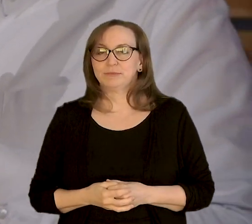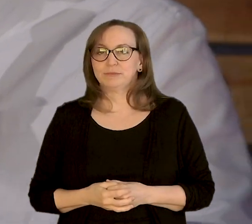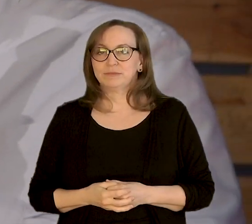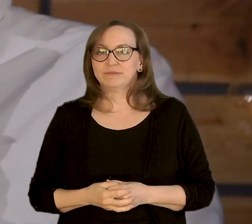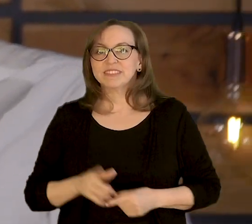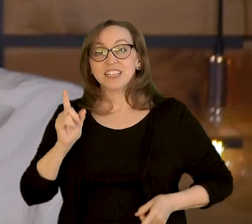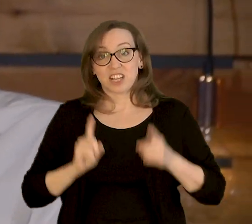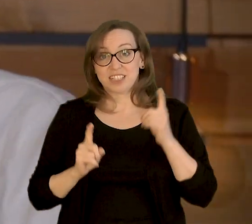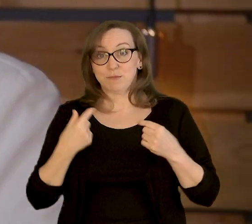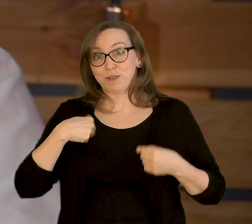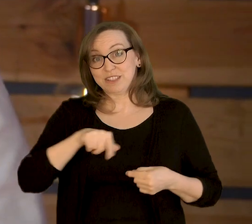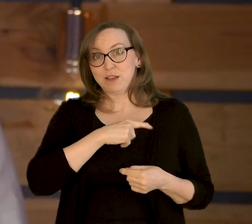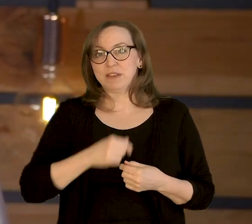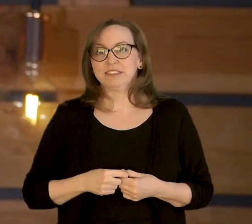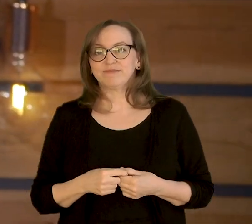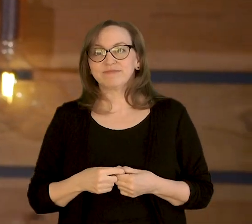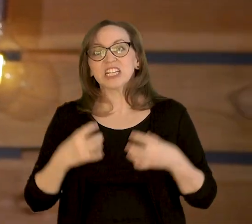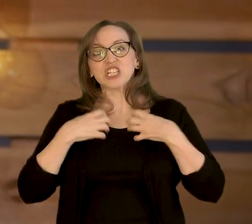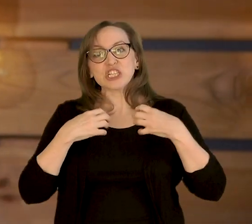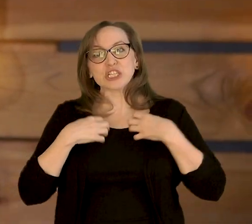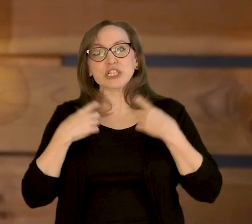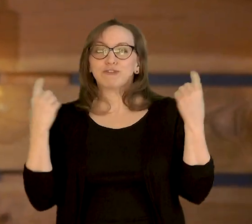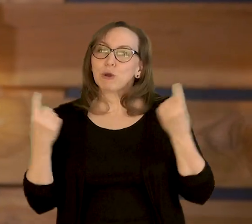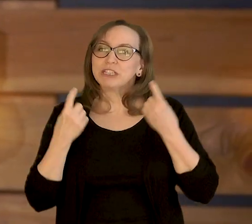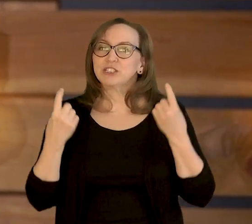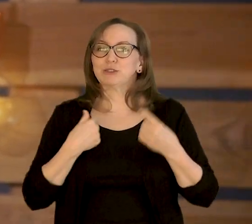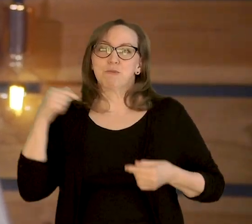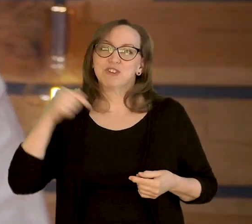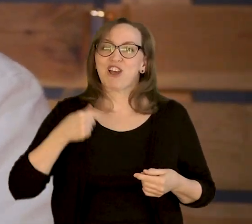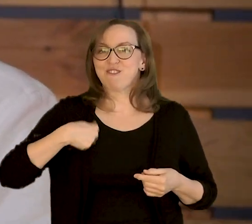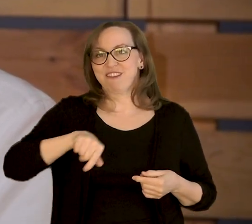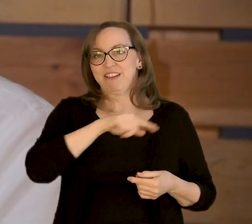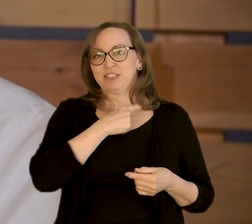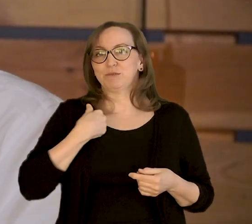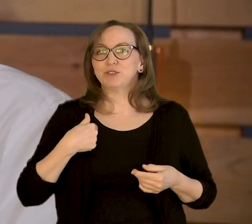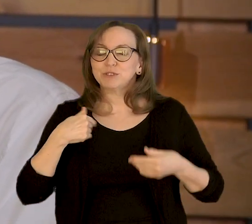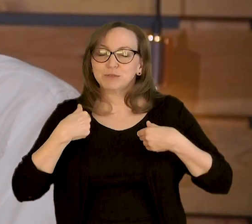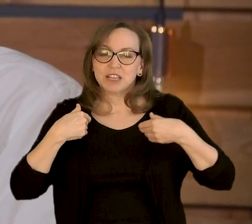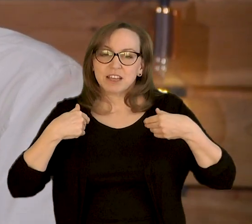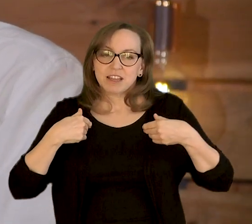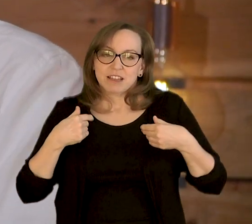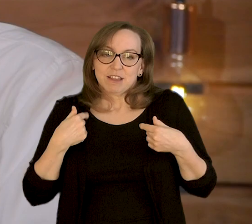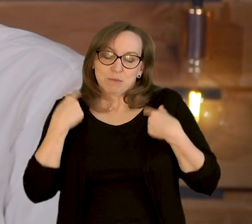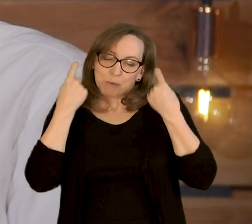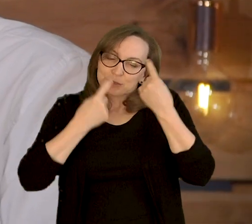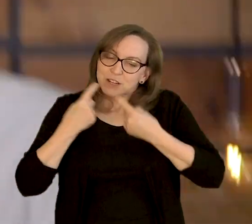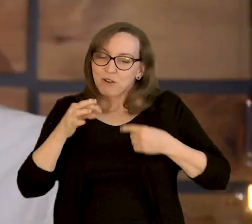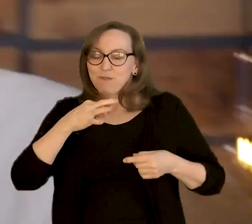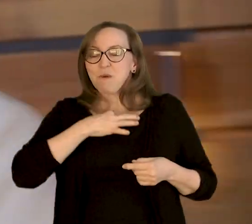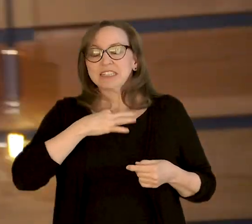Czasami jest tak z nami, że życiowe okoliczności dopiero zmuszają nas do tego, byśmy poddali się refleksji nad swoim